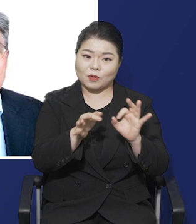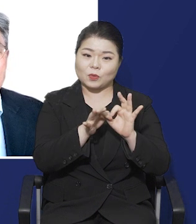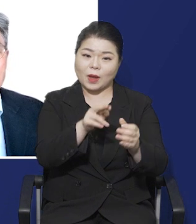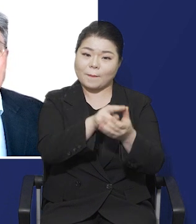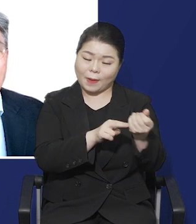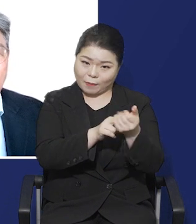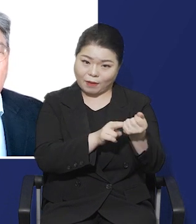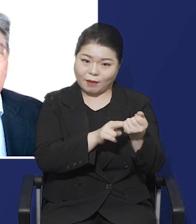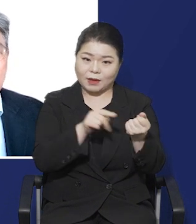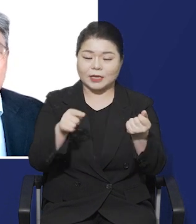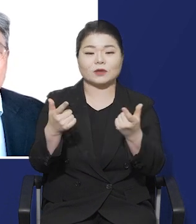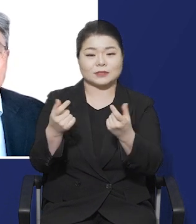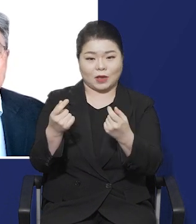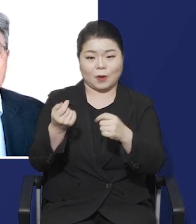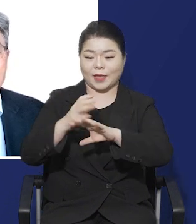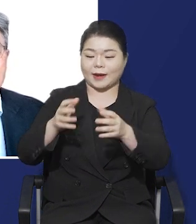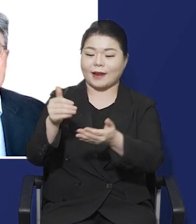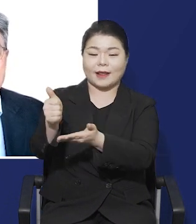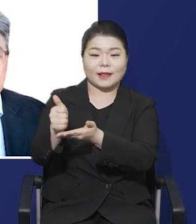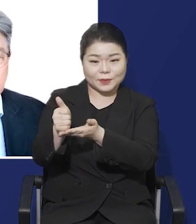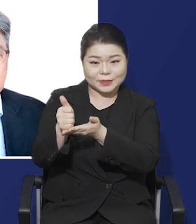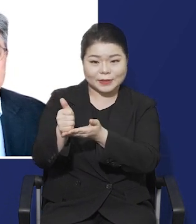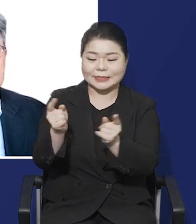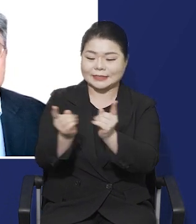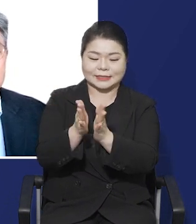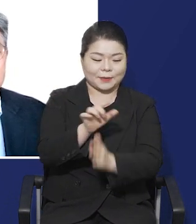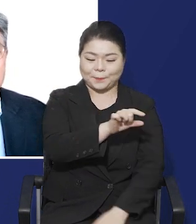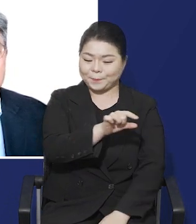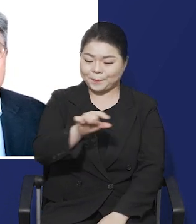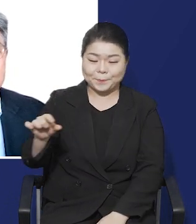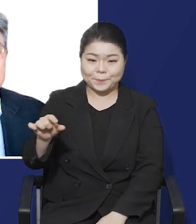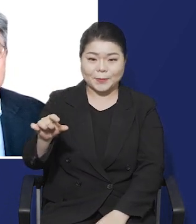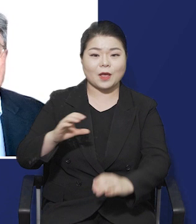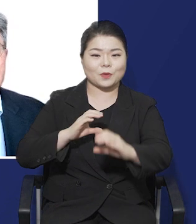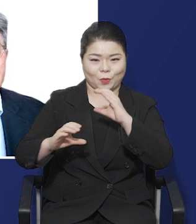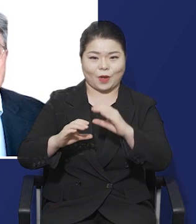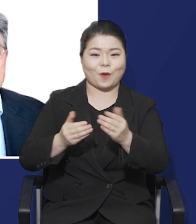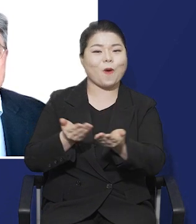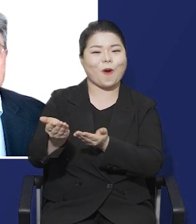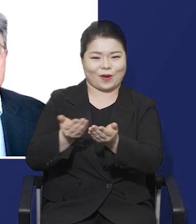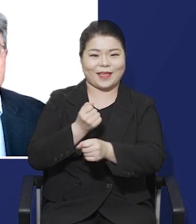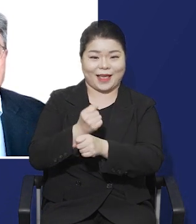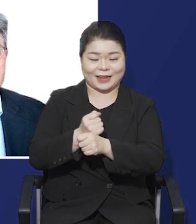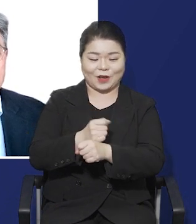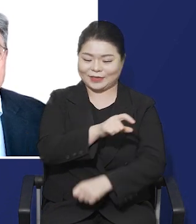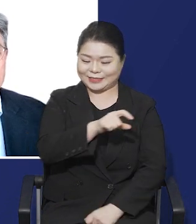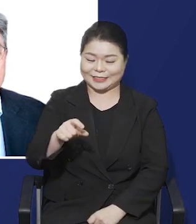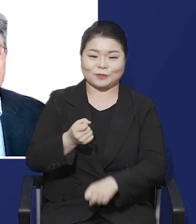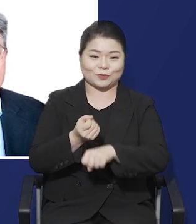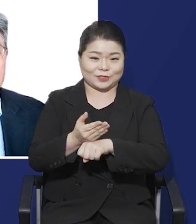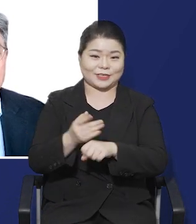이와 같이 해외에 있는 구매자와의 직접적인 소통을 통해 거래하는 것을 직접 수출이라고